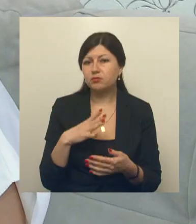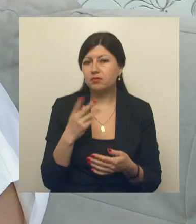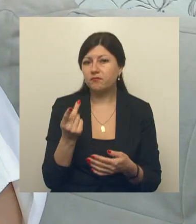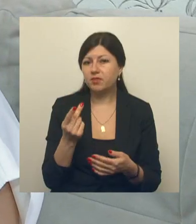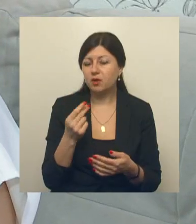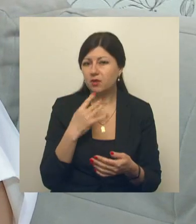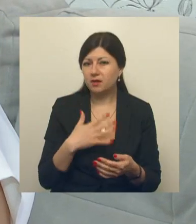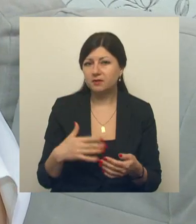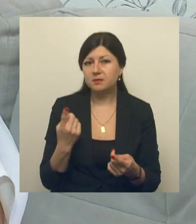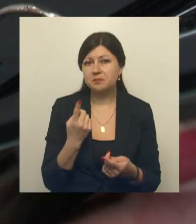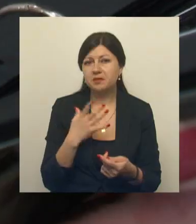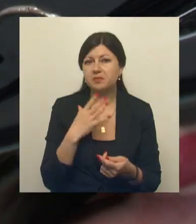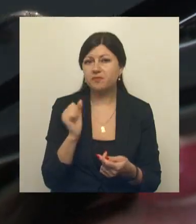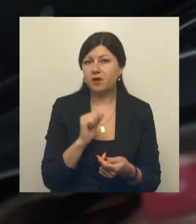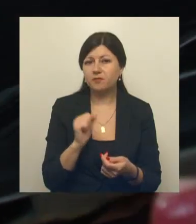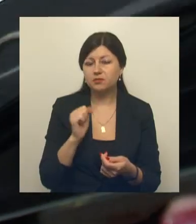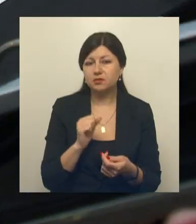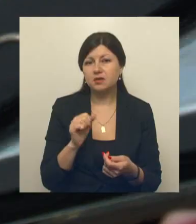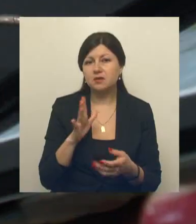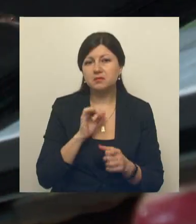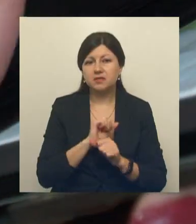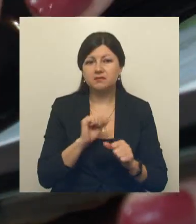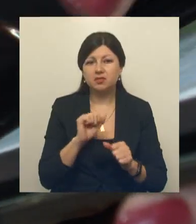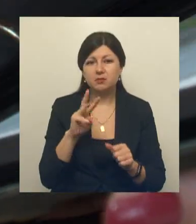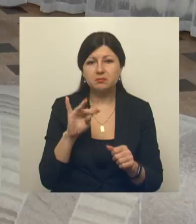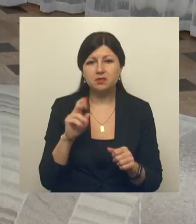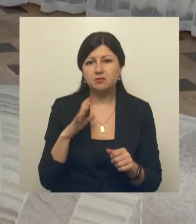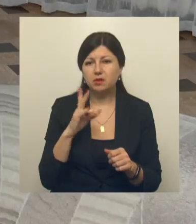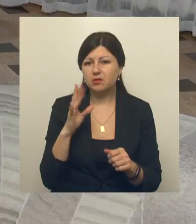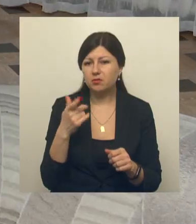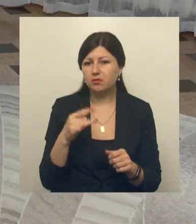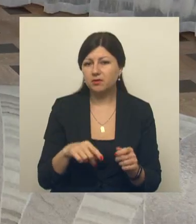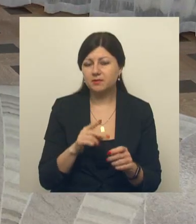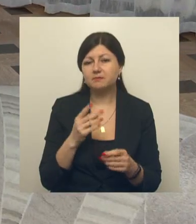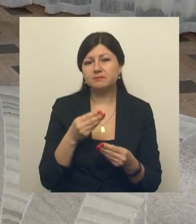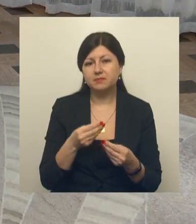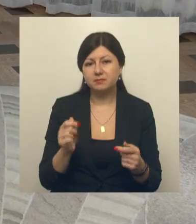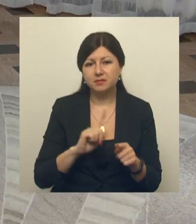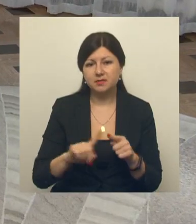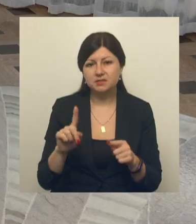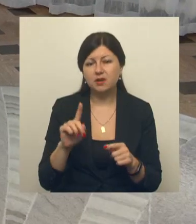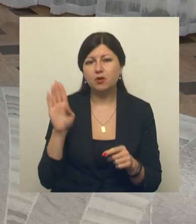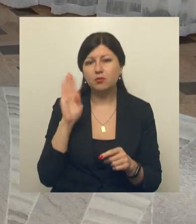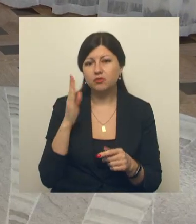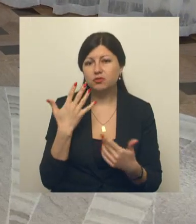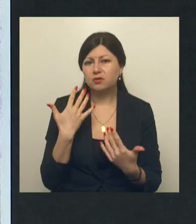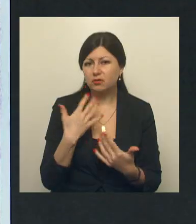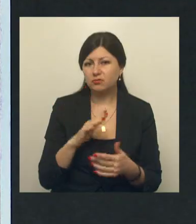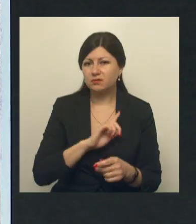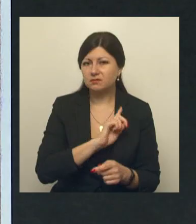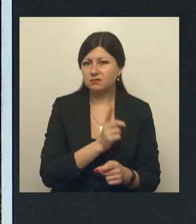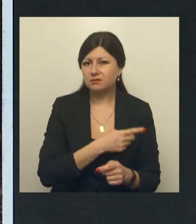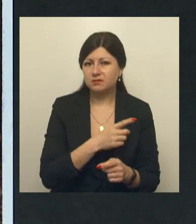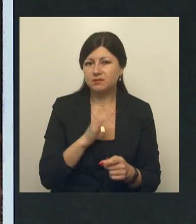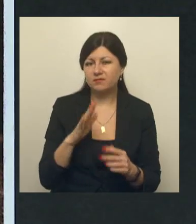передовой. Первый раз в августе. Осколками от разорвавшейся мины посекло ноги. Раны зажили быстро. Мужчина закален в боях. За спиной